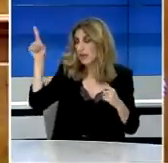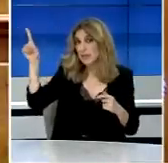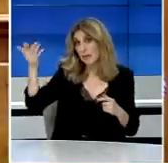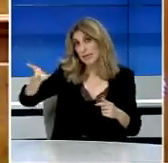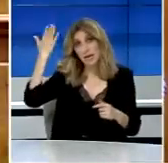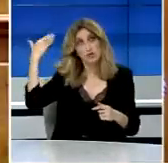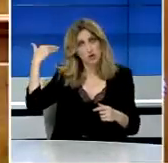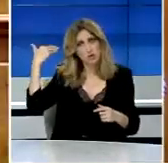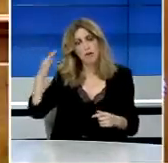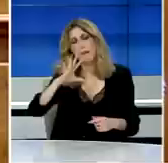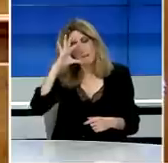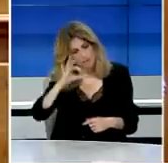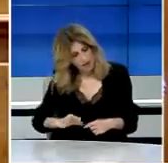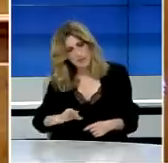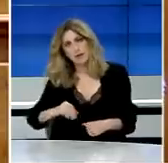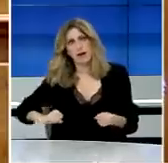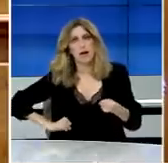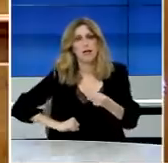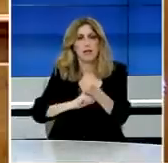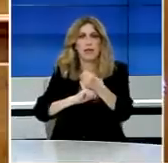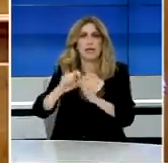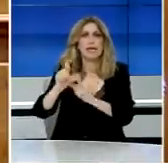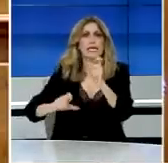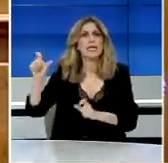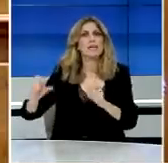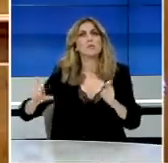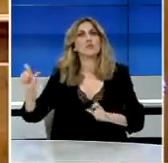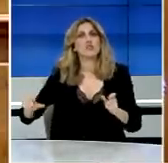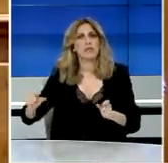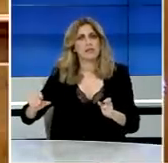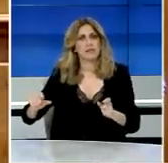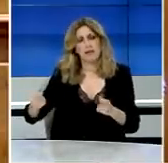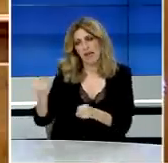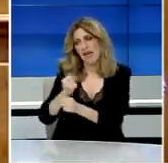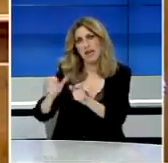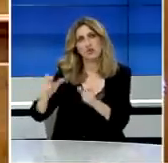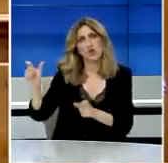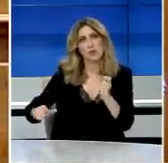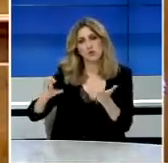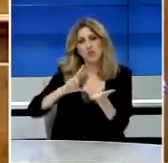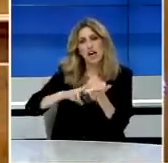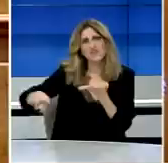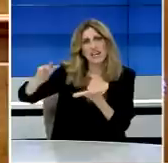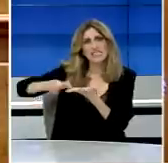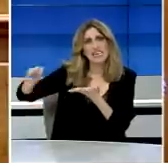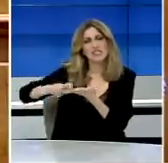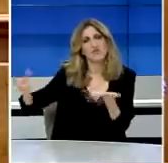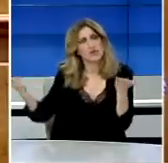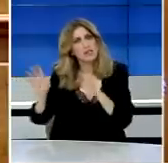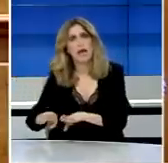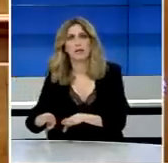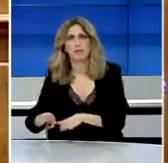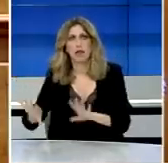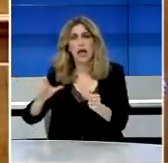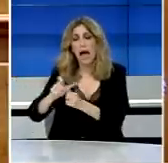πράγματι στήριξε με κρατική επιδότηση τις ασφαλιστικές εισφορές. Δεν οδήγησε όμως σε de facto μείωση